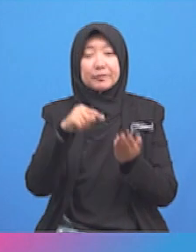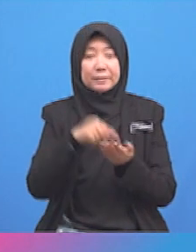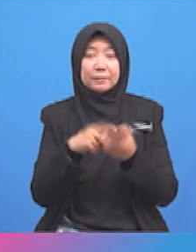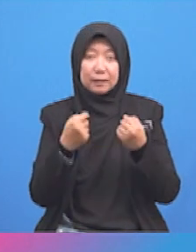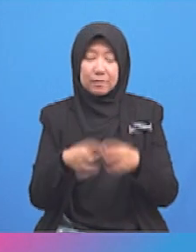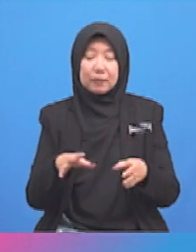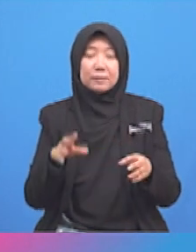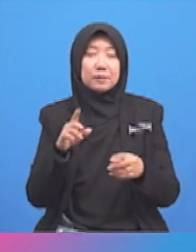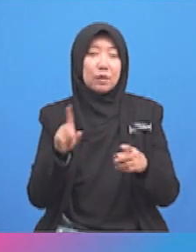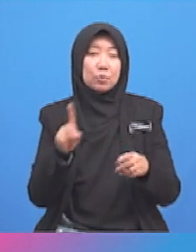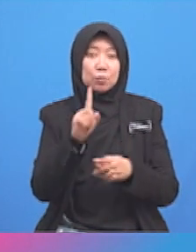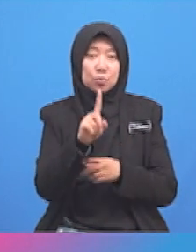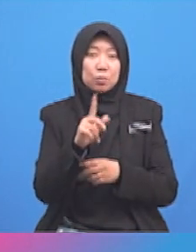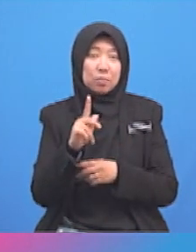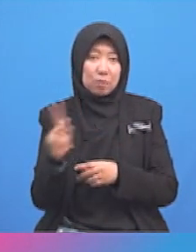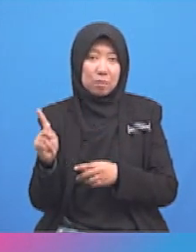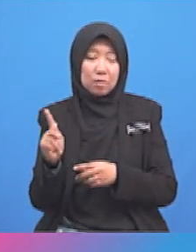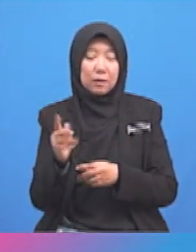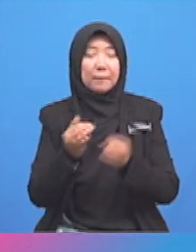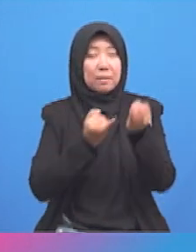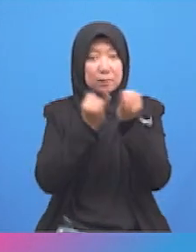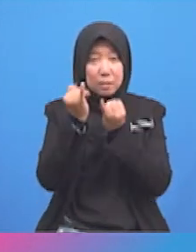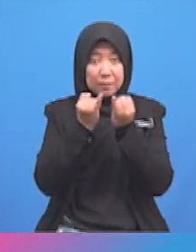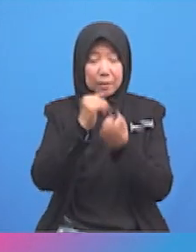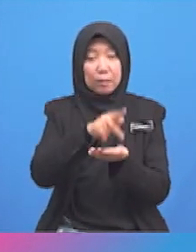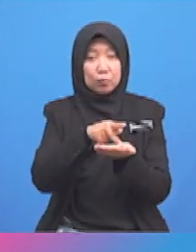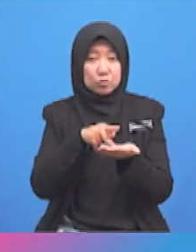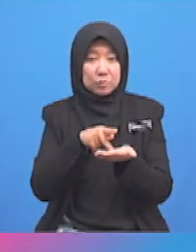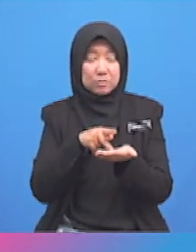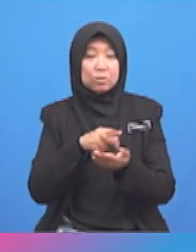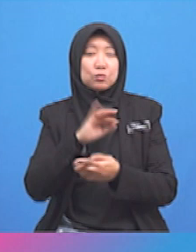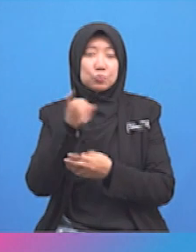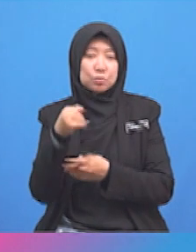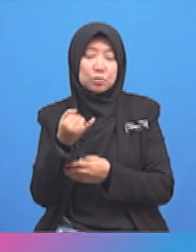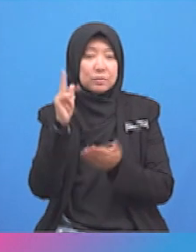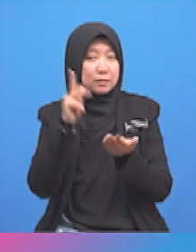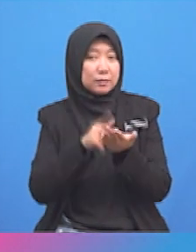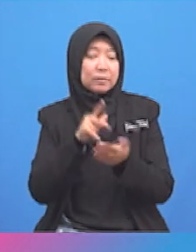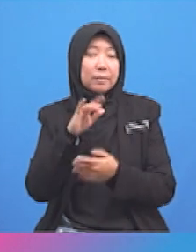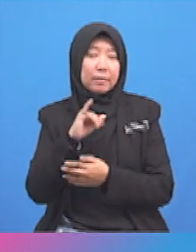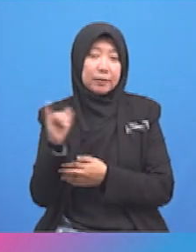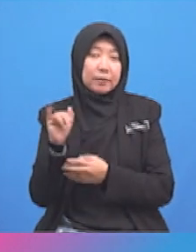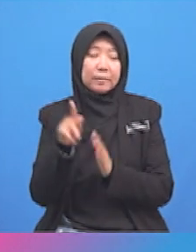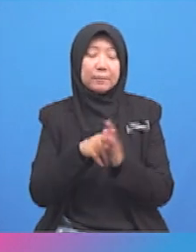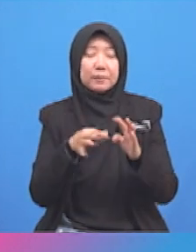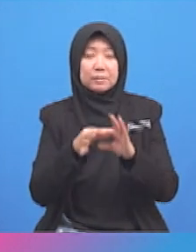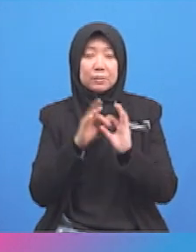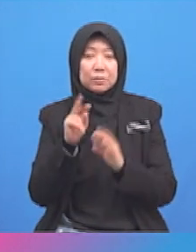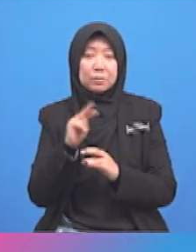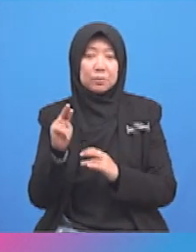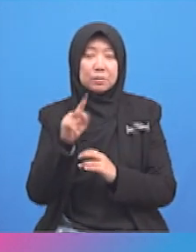telah disatukan dalam satu pentadbiran pusat. Pentadbiran ini juga dikenali sebagai Persekutuan